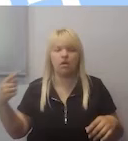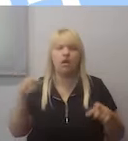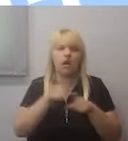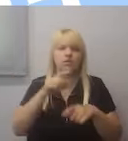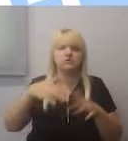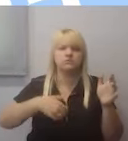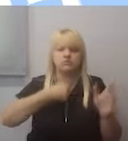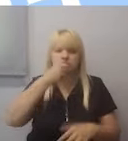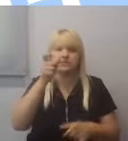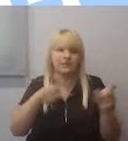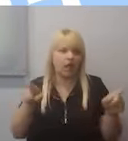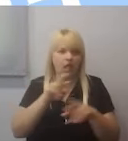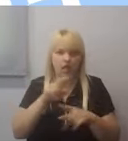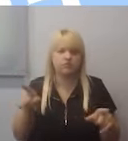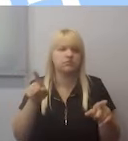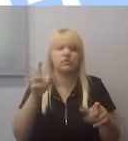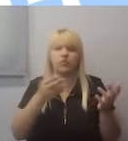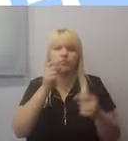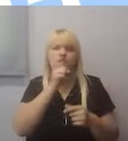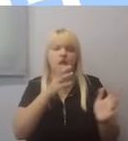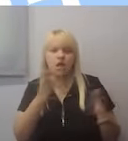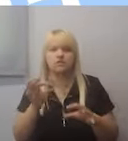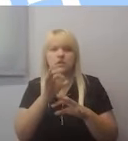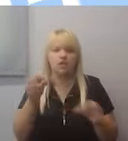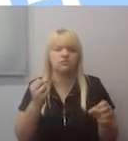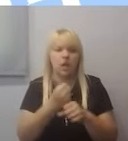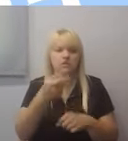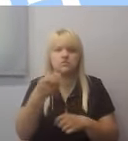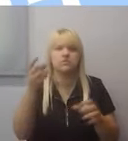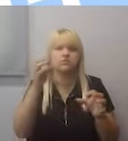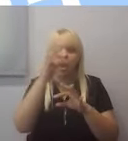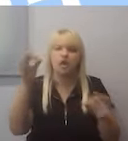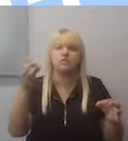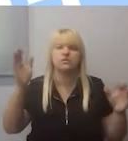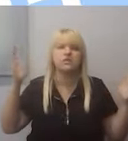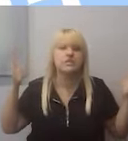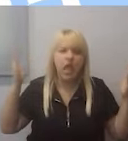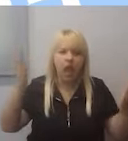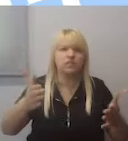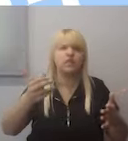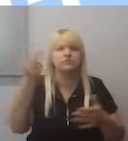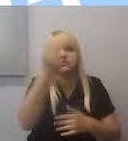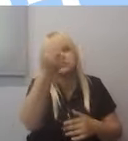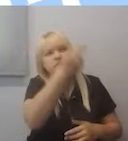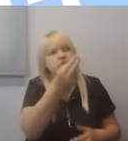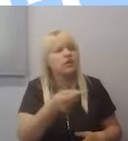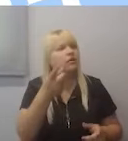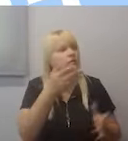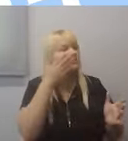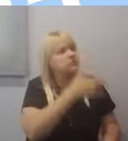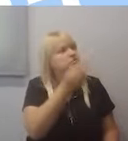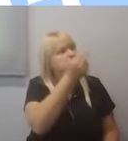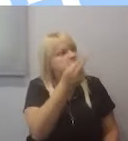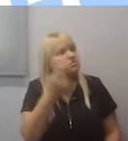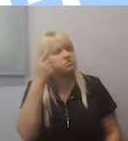nedaudz vēlāk liec pie darba iedod viņam apgleznot sienas ar krītiņiem vai tamlīdzīgi ja viņš ir nodarbināts nav dumas domas galvā un tā